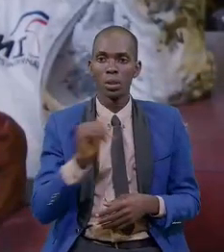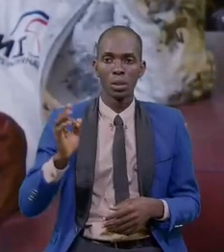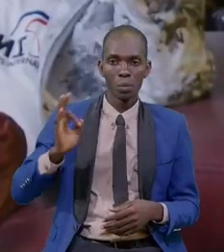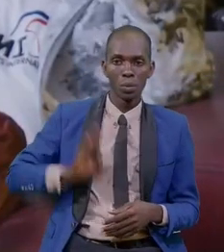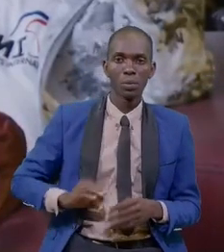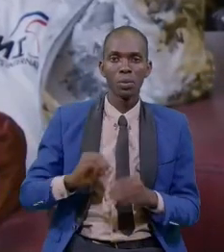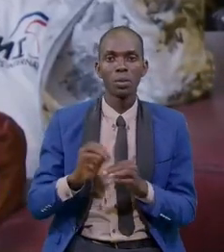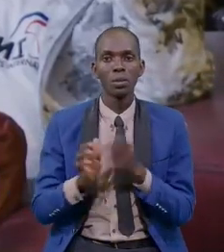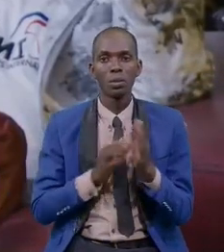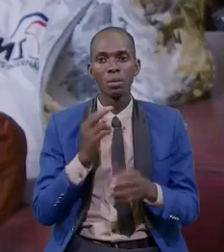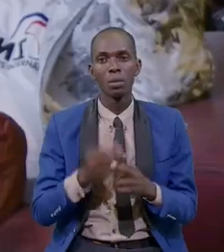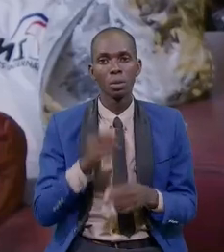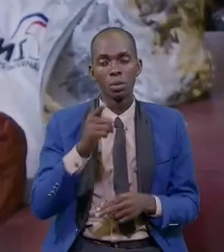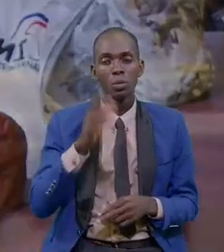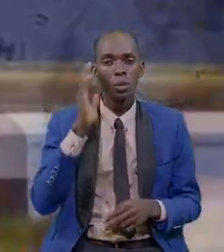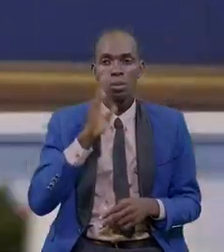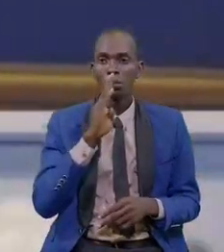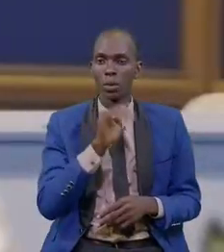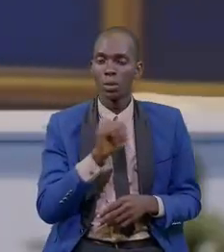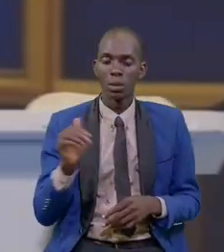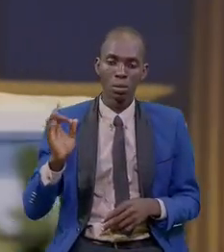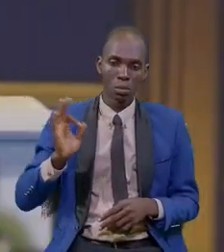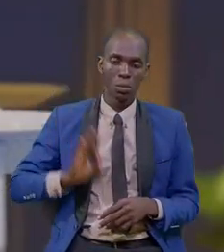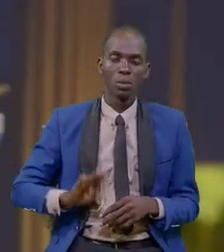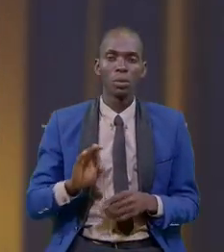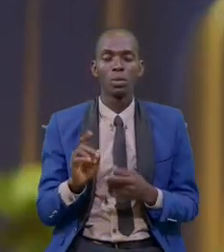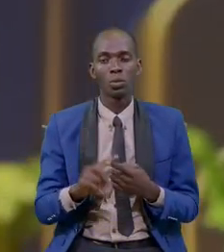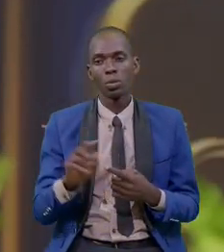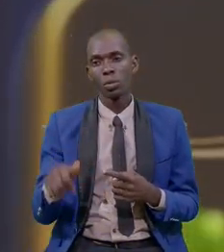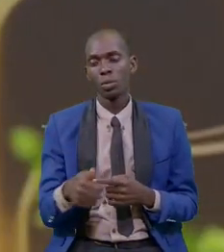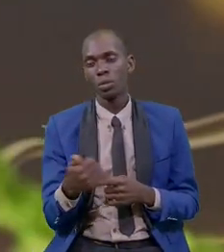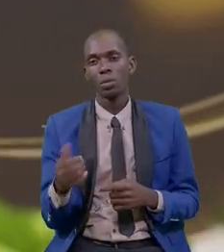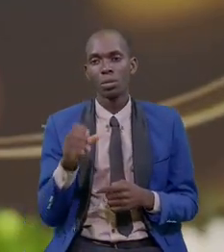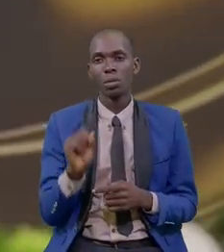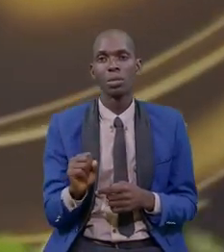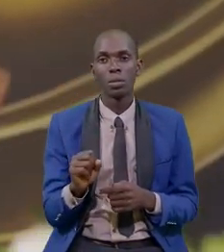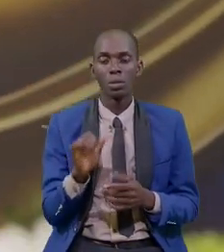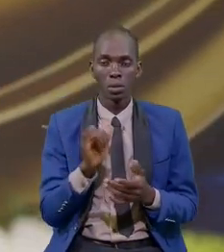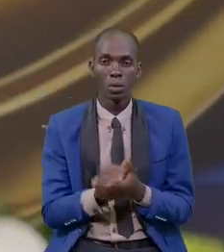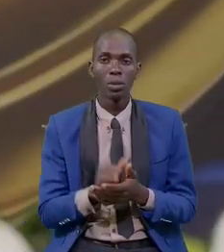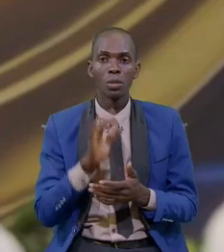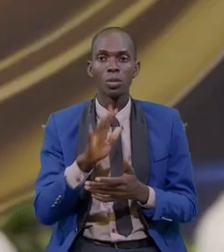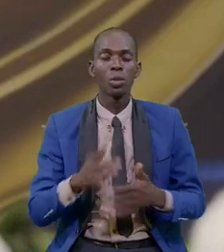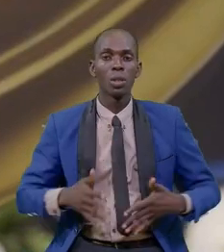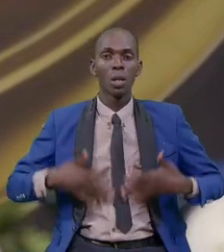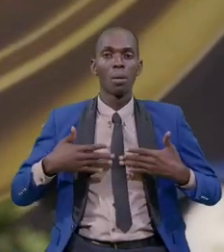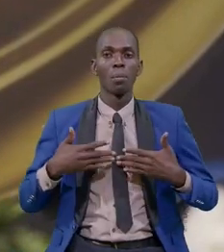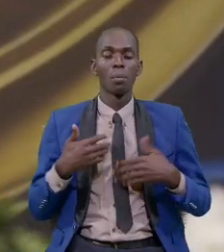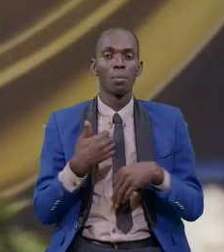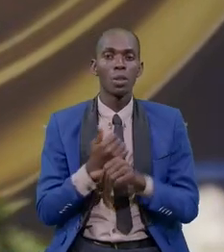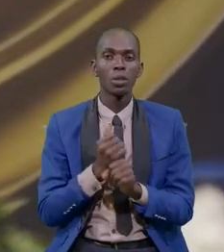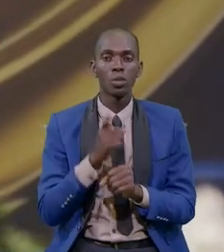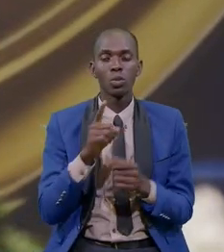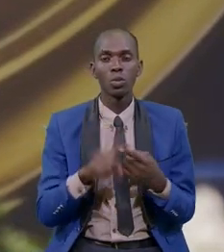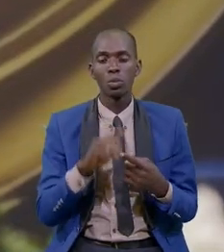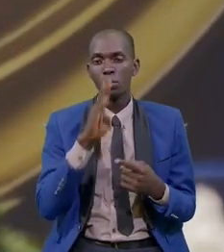va profiter aux autres. Je dis, vous allez profiter aux autres. Afin que votre vie vous rende meilleur